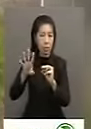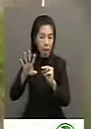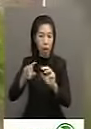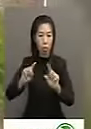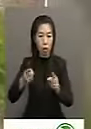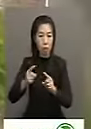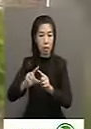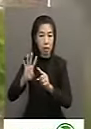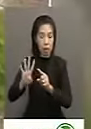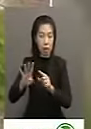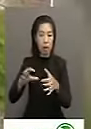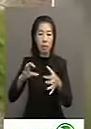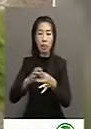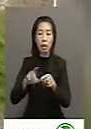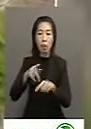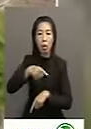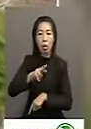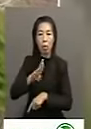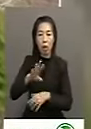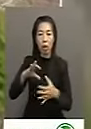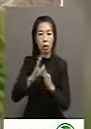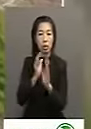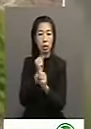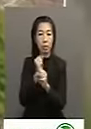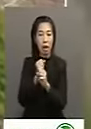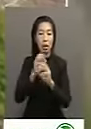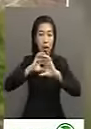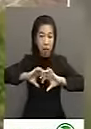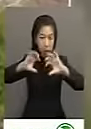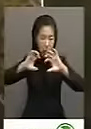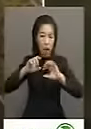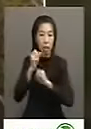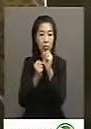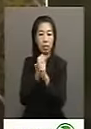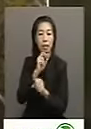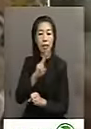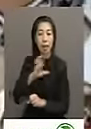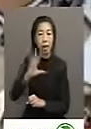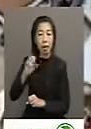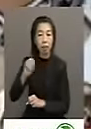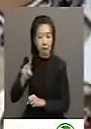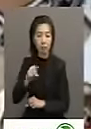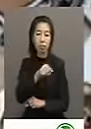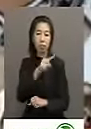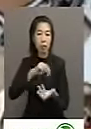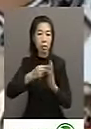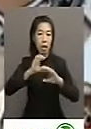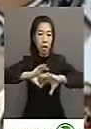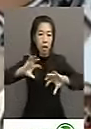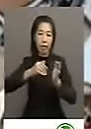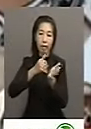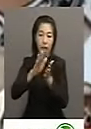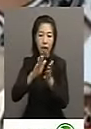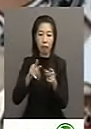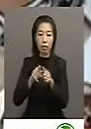ญัติว่าด้วยระเบียบข้าราชการพลเรือนพ.ศ. 2551จึงเห็นควรให้ลงโทษไล่ออกจากราชการอา